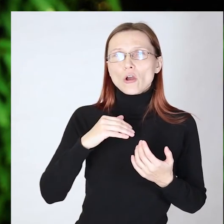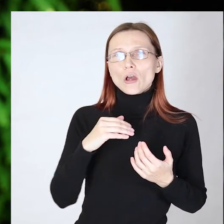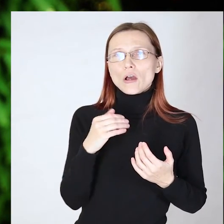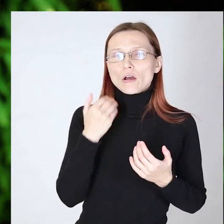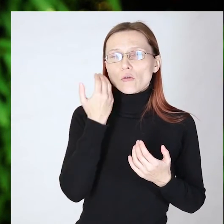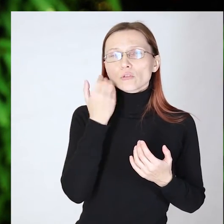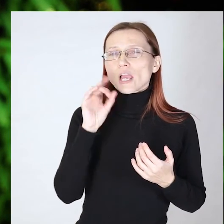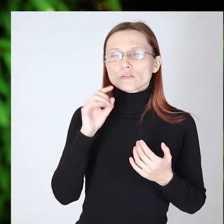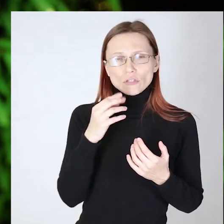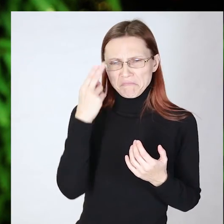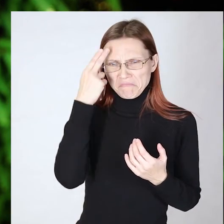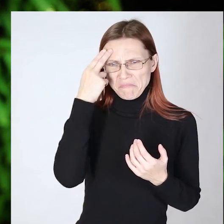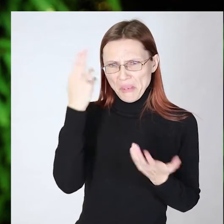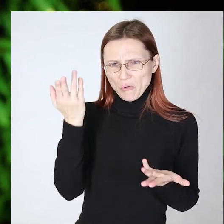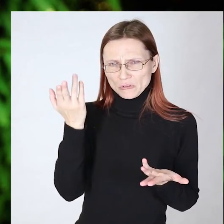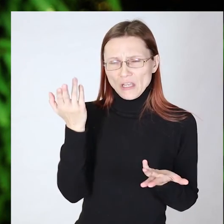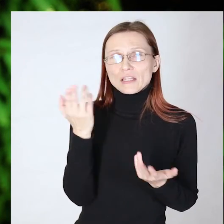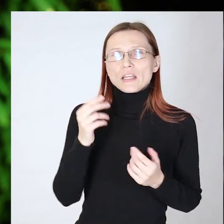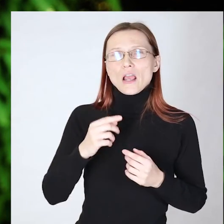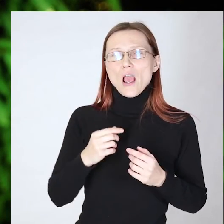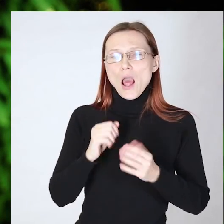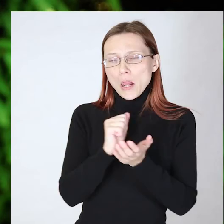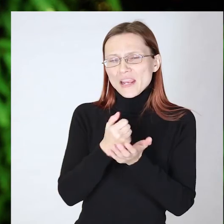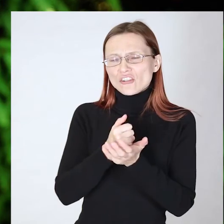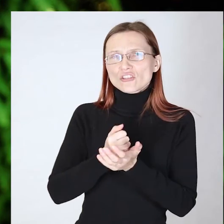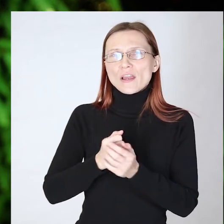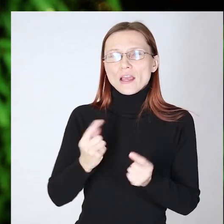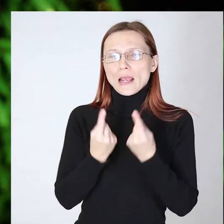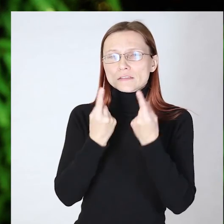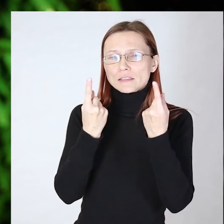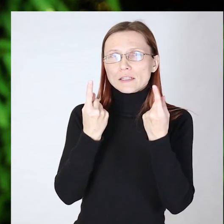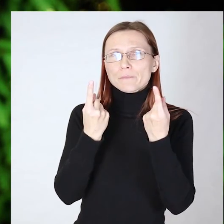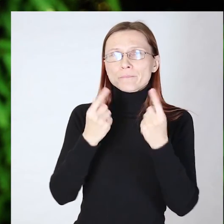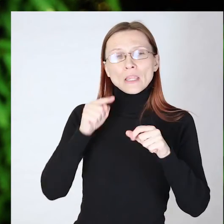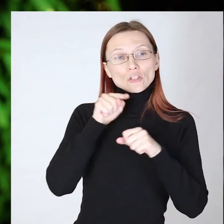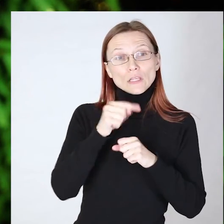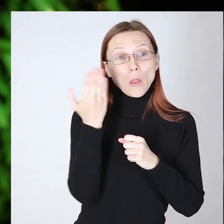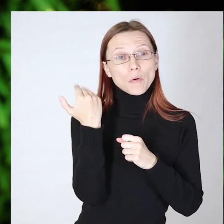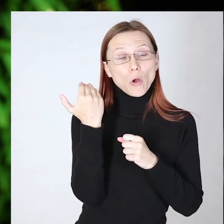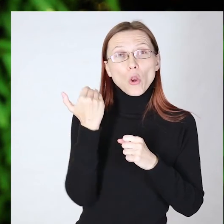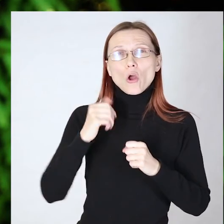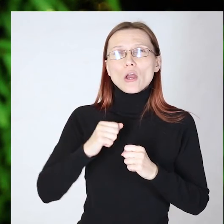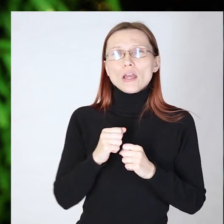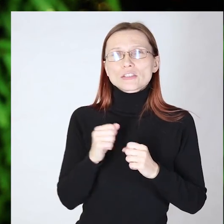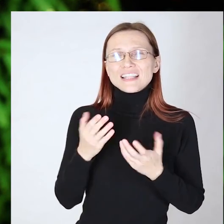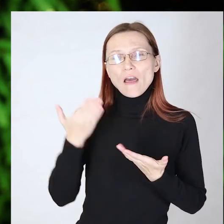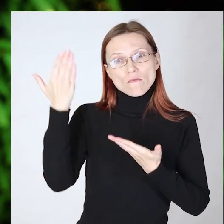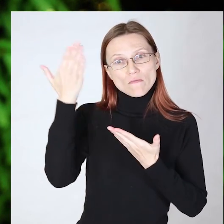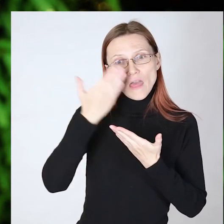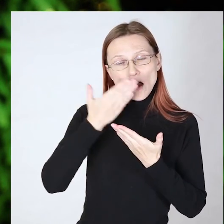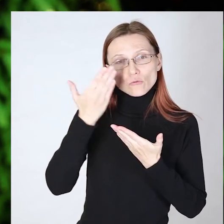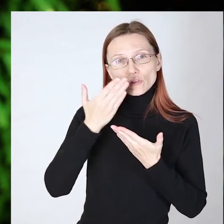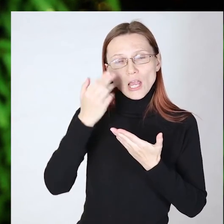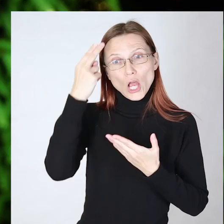tejto téme. A cieľom vlastne tejto aktivitky bolo to, že sa naučia